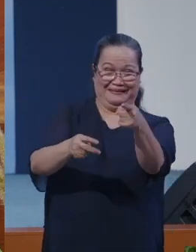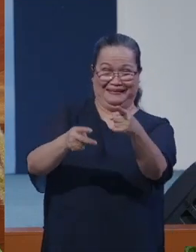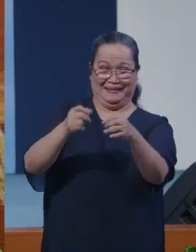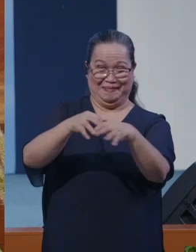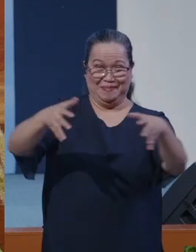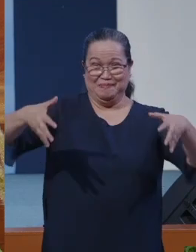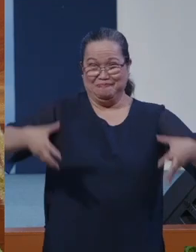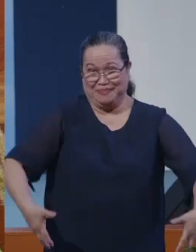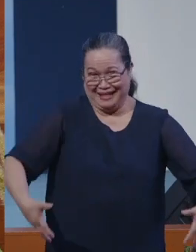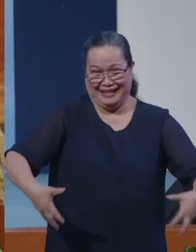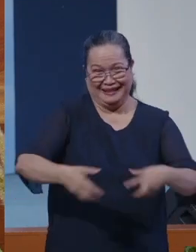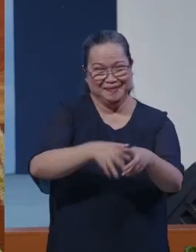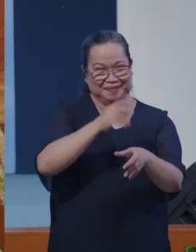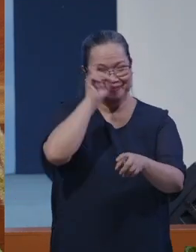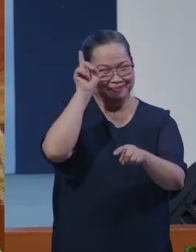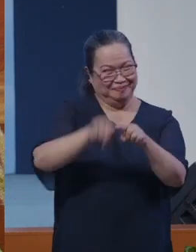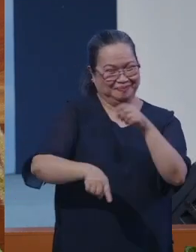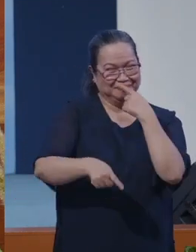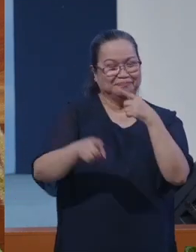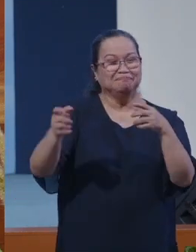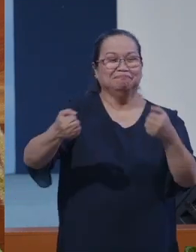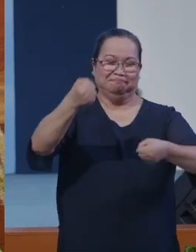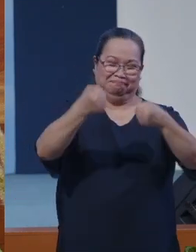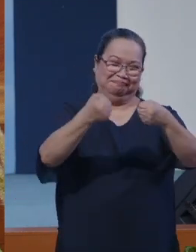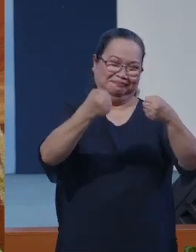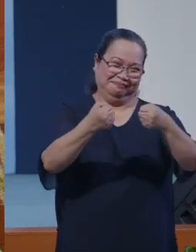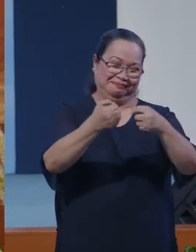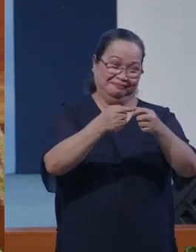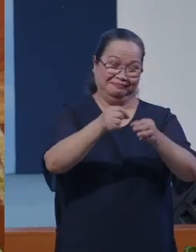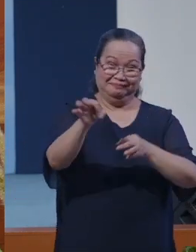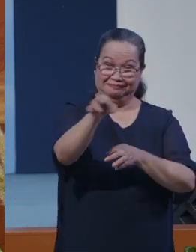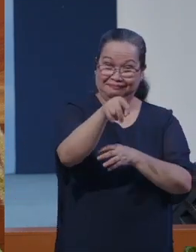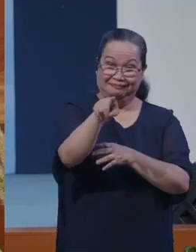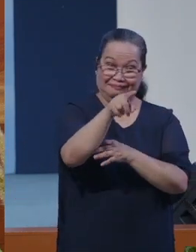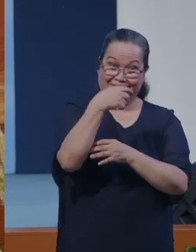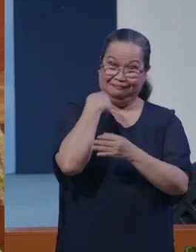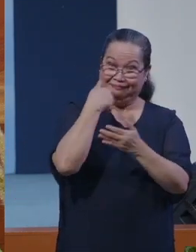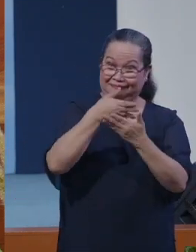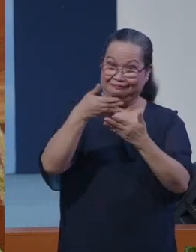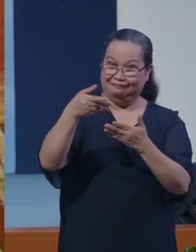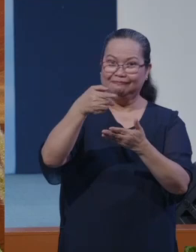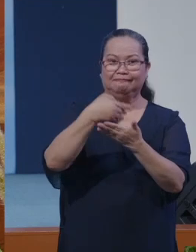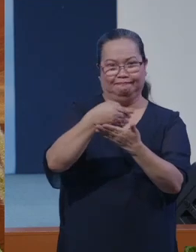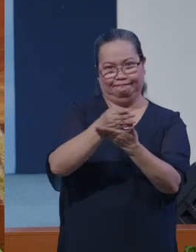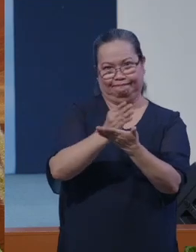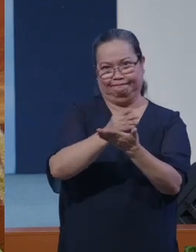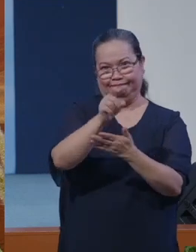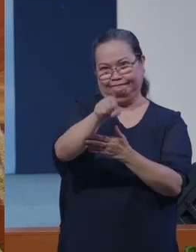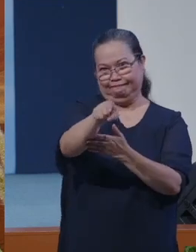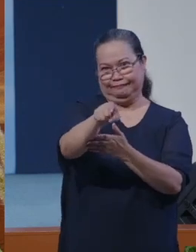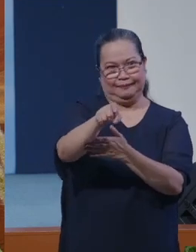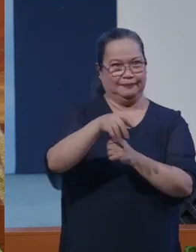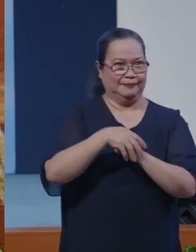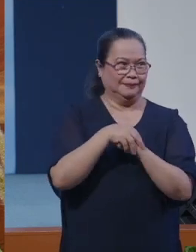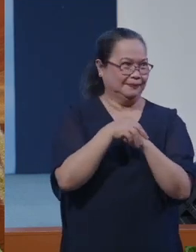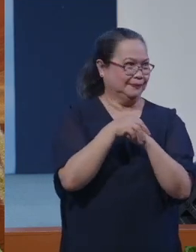angkasin. So, ako'y magmamaneho na lang. Kung meron po kayong mga ganong gamit, budgetin nyo na po. Kasi must po